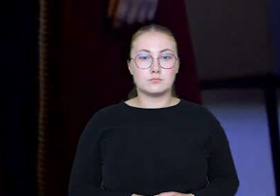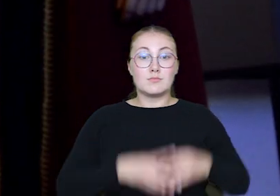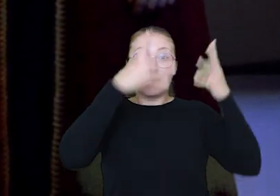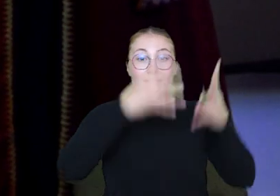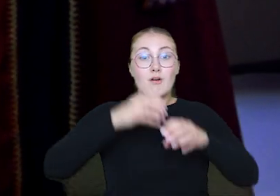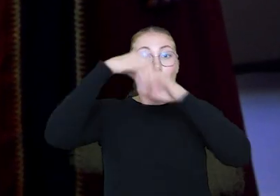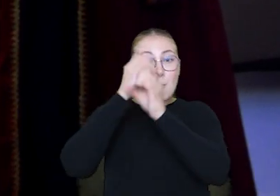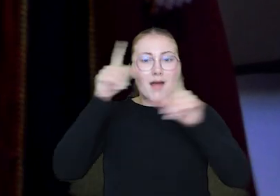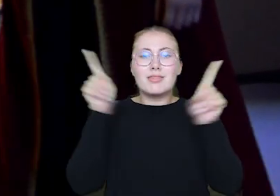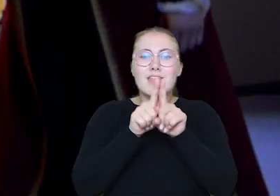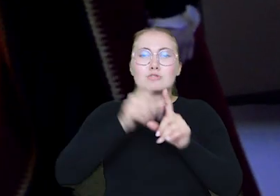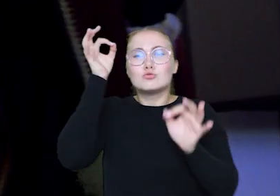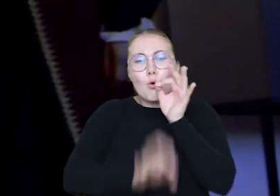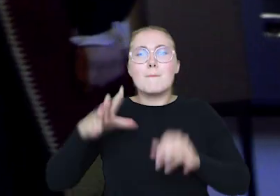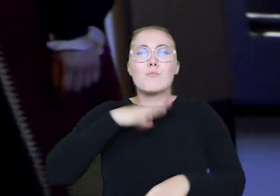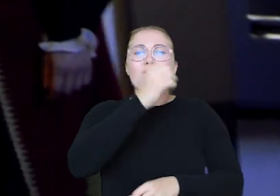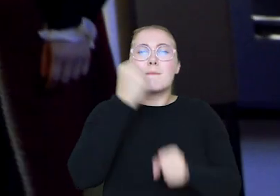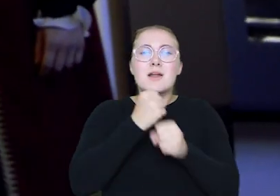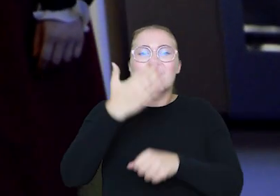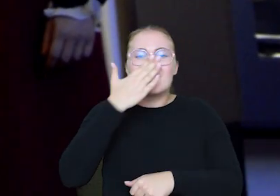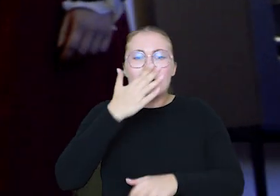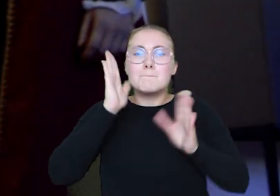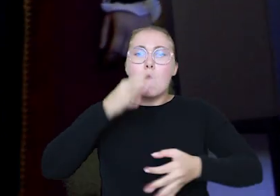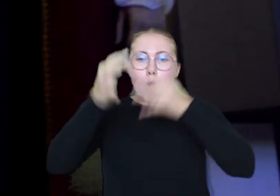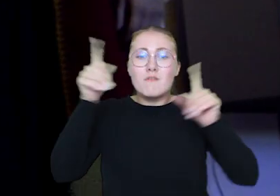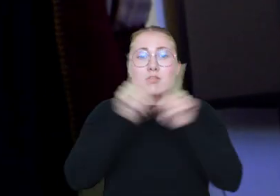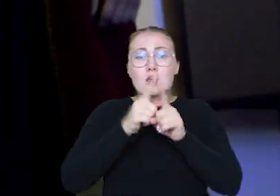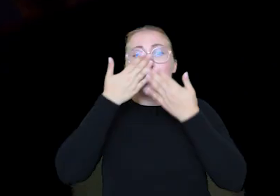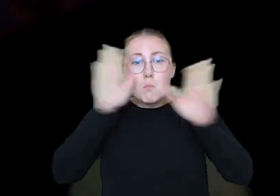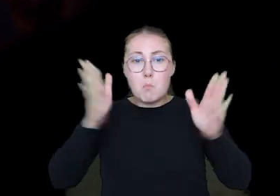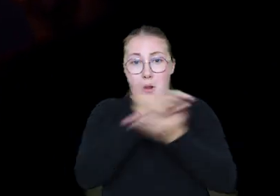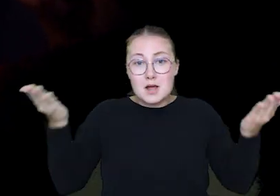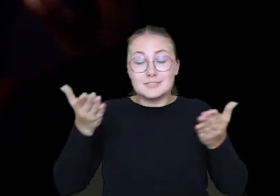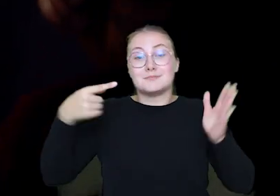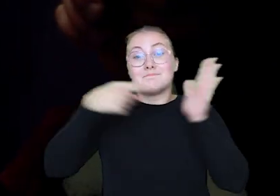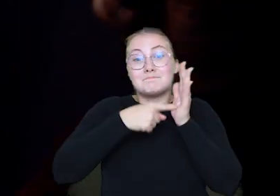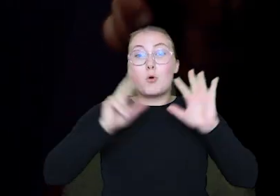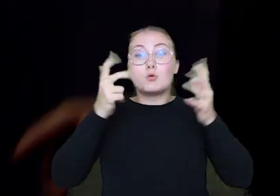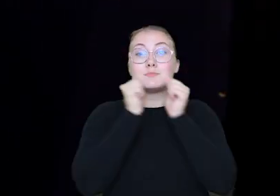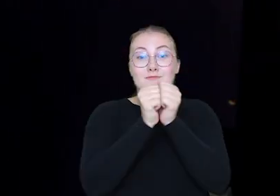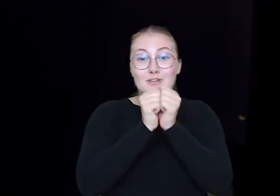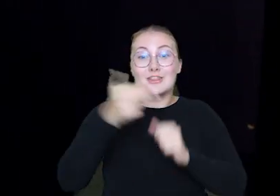O Mikołaju Koperniku, o tym czym się zajmował, będziemy opowiadali i pokazywali Państwu